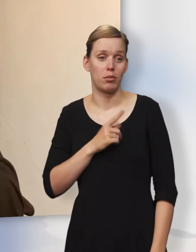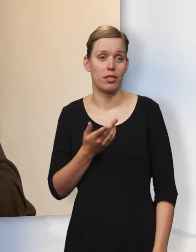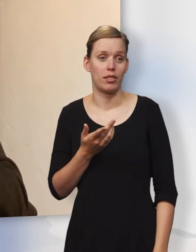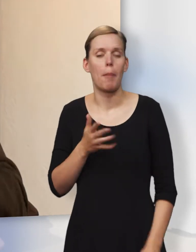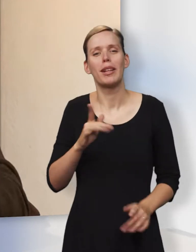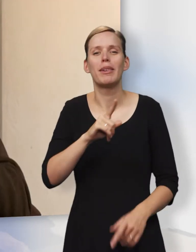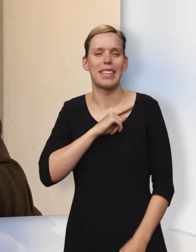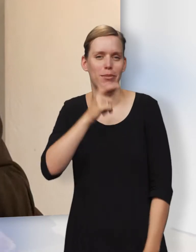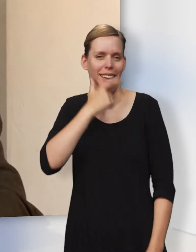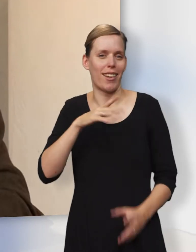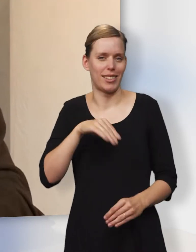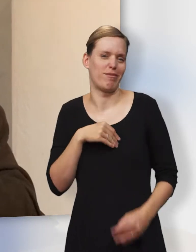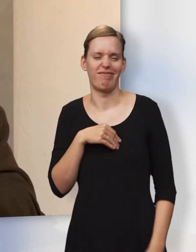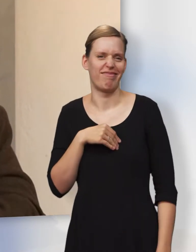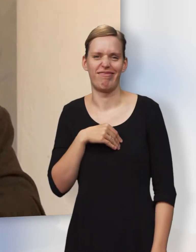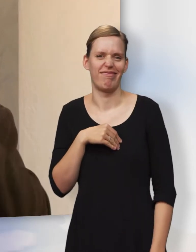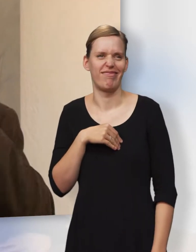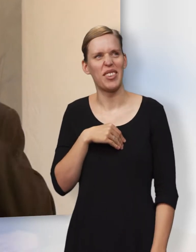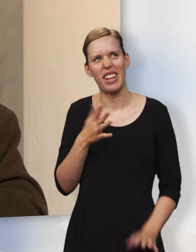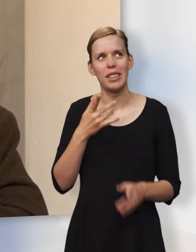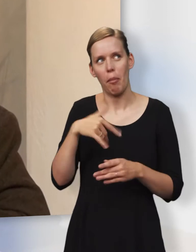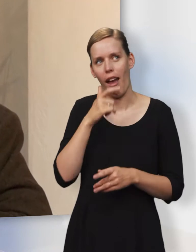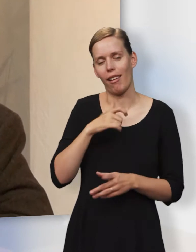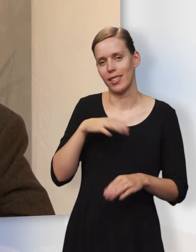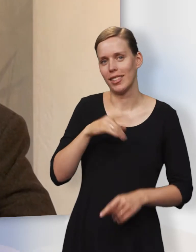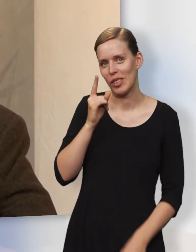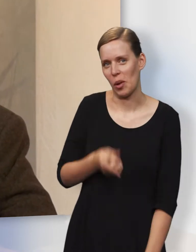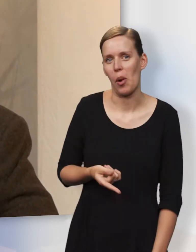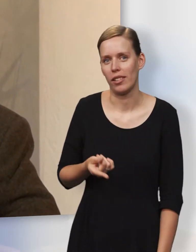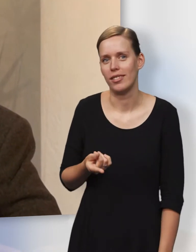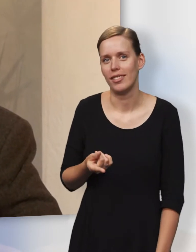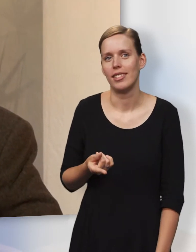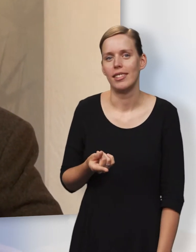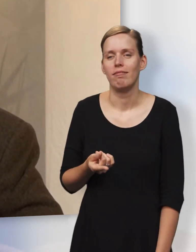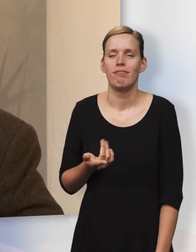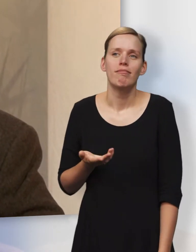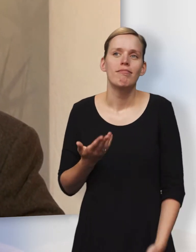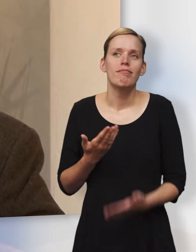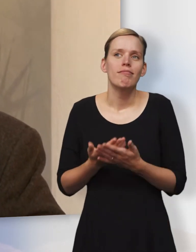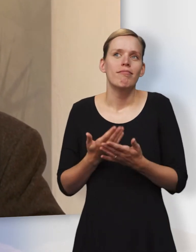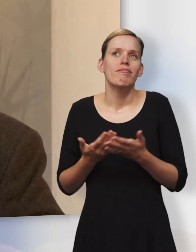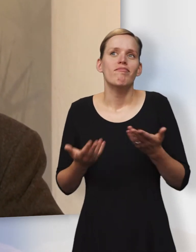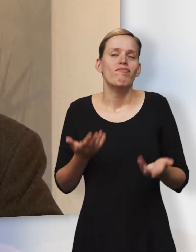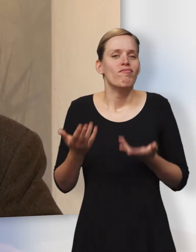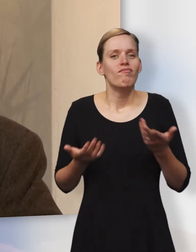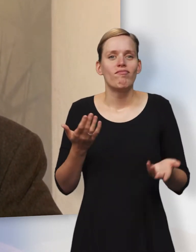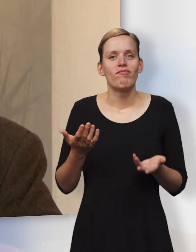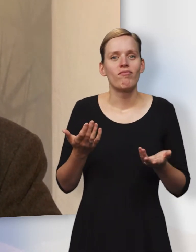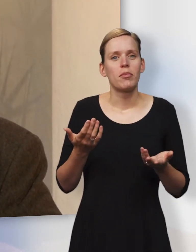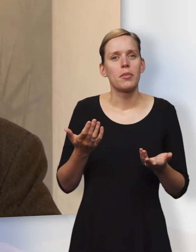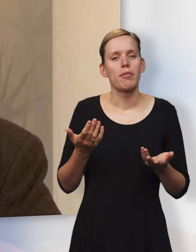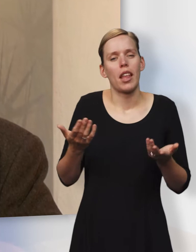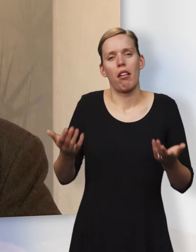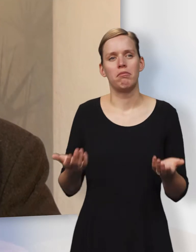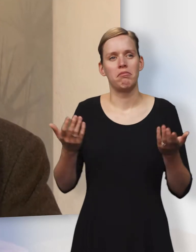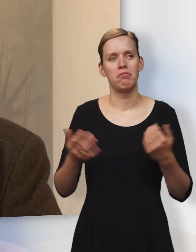nehme mich manchmal auch nicht so ernst, wie man selber denkt, man sich ernst zu nehmen sollte. Und